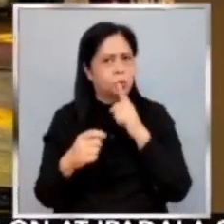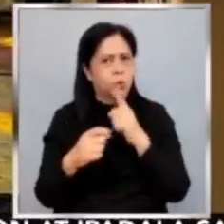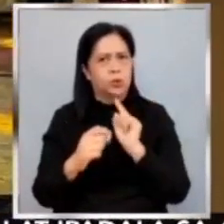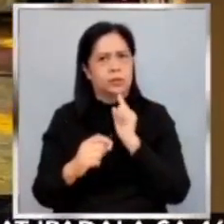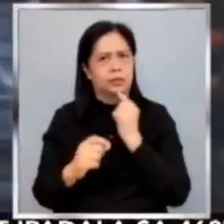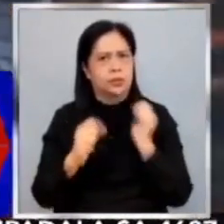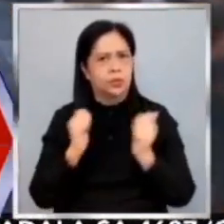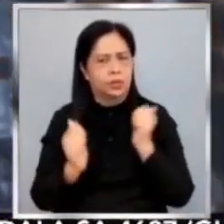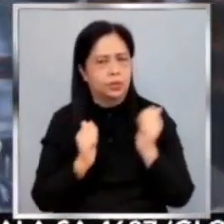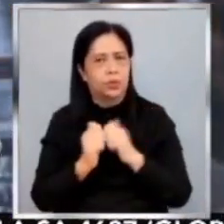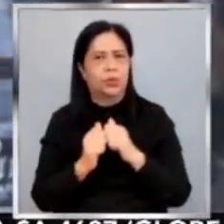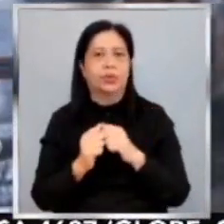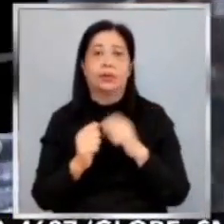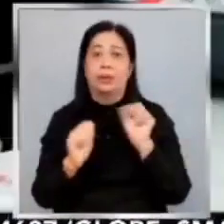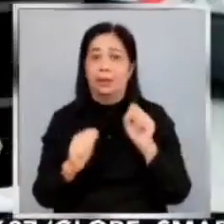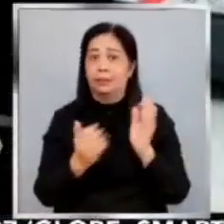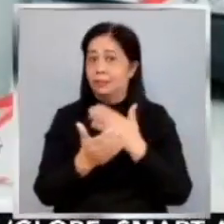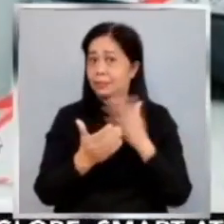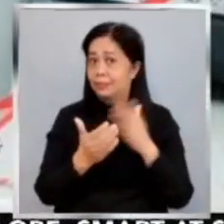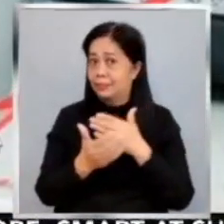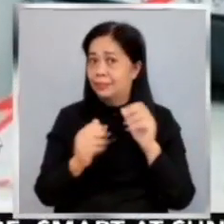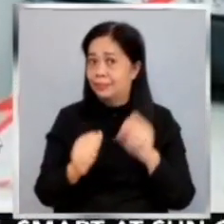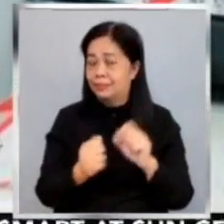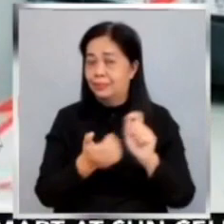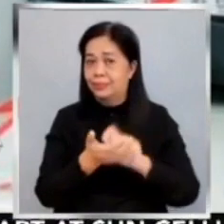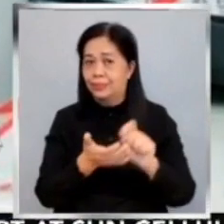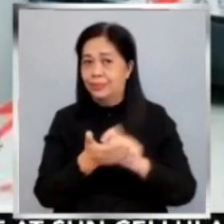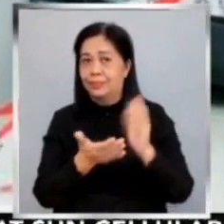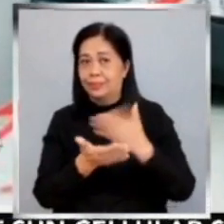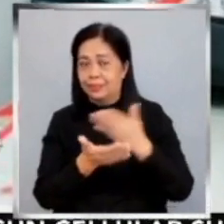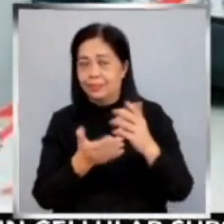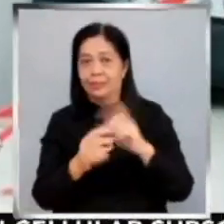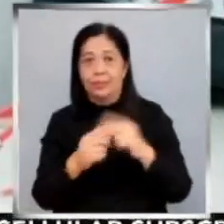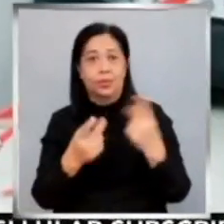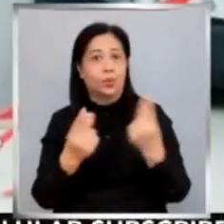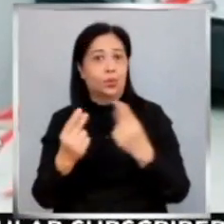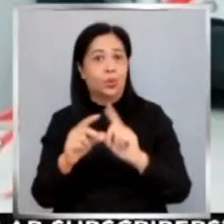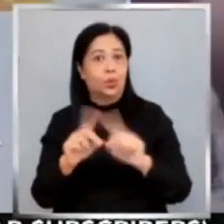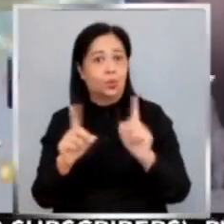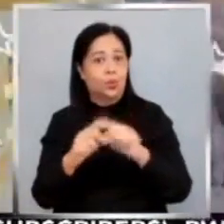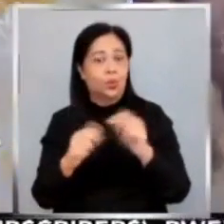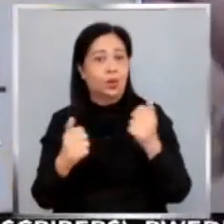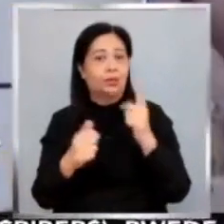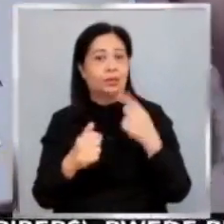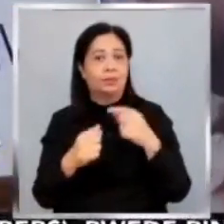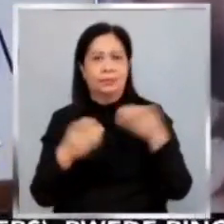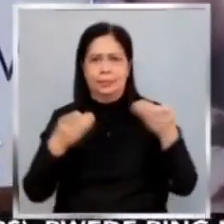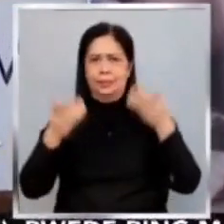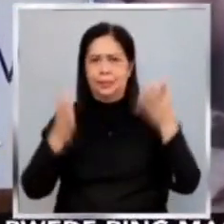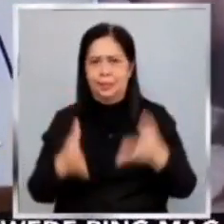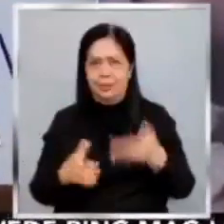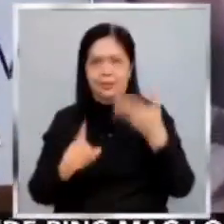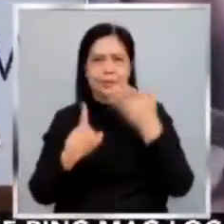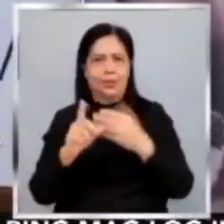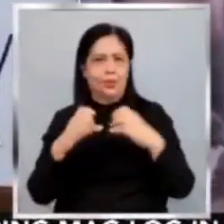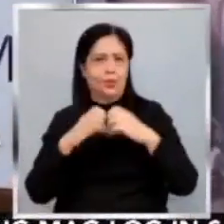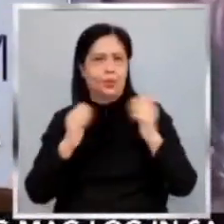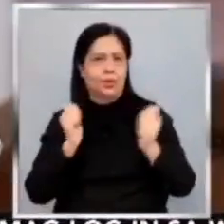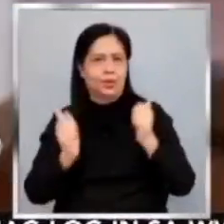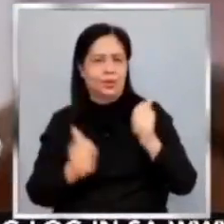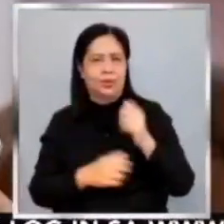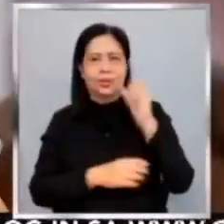seasoned singer at musician, at ngayon, gumagawa naman ang pangalan sa pagdidirect ang kapuso actor na si Xian